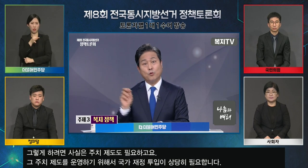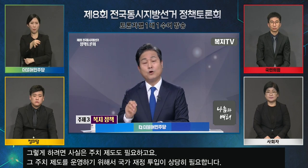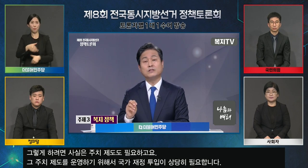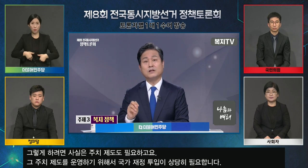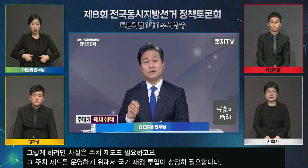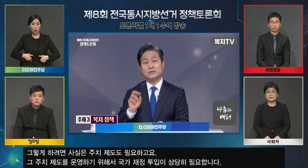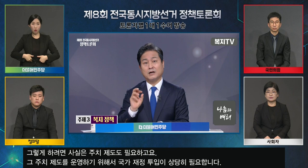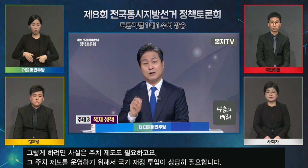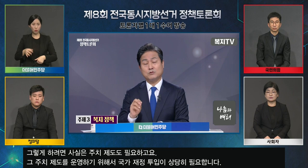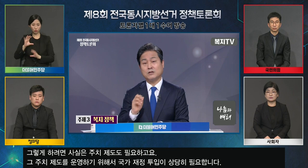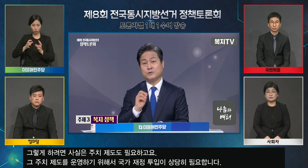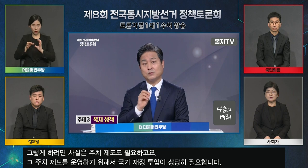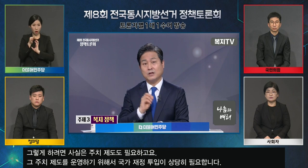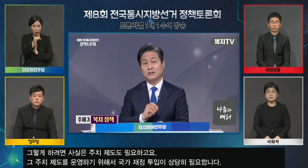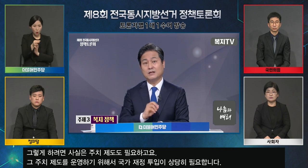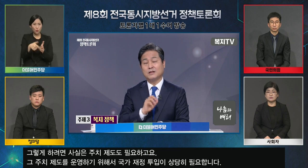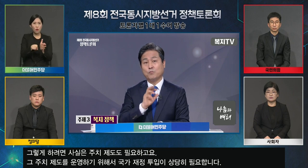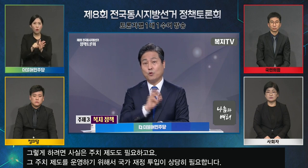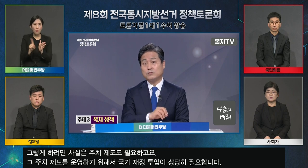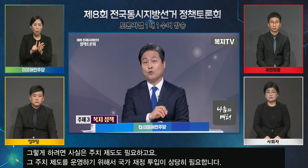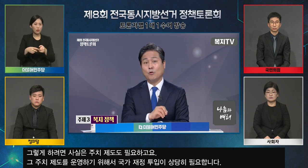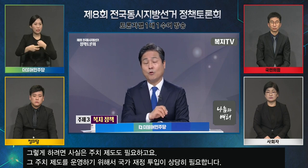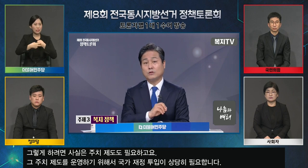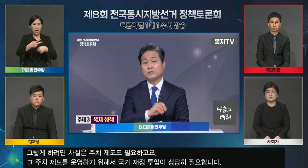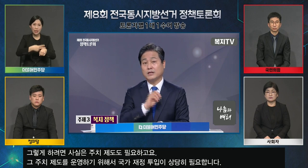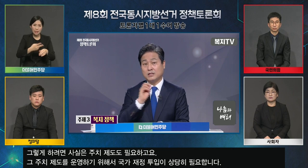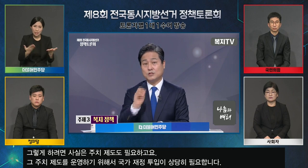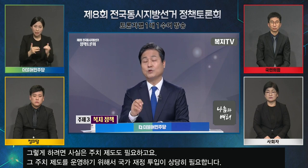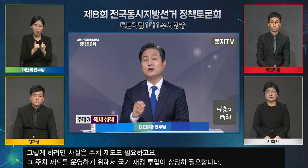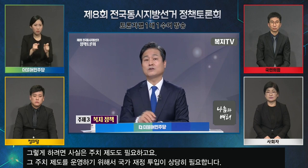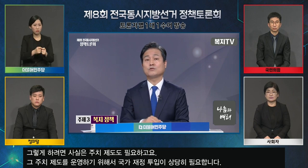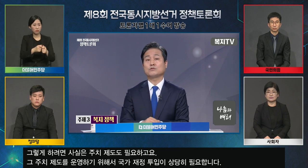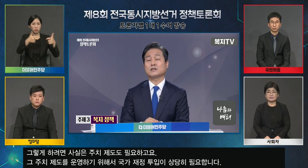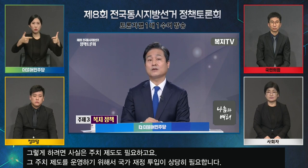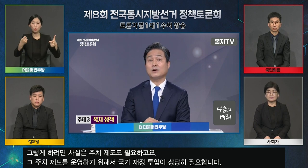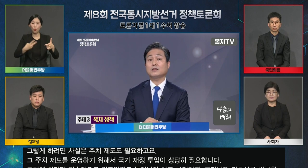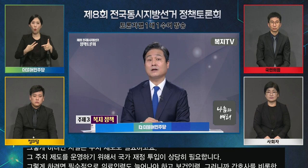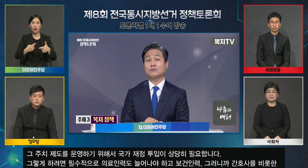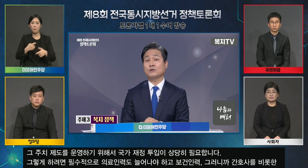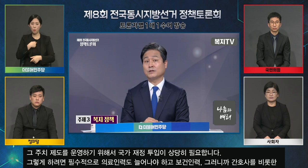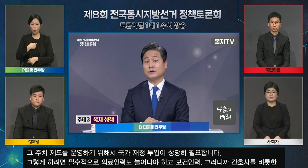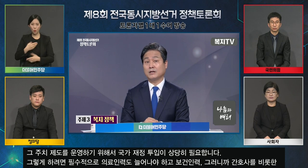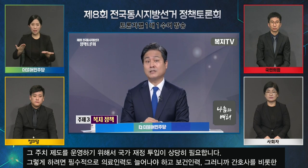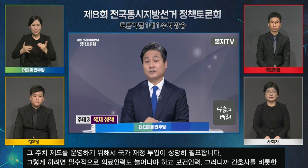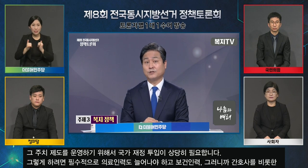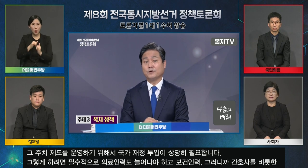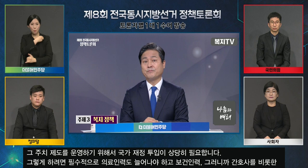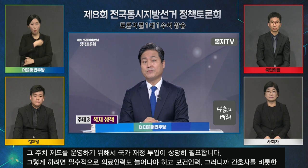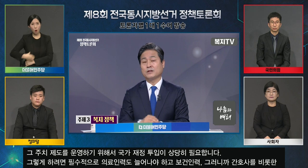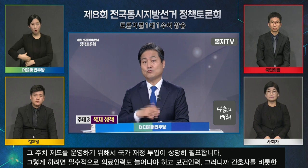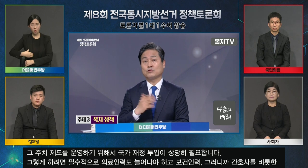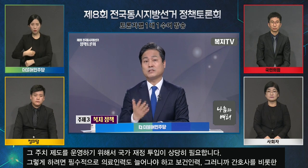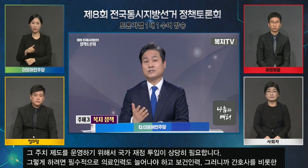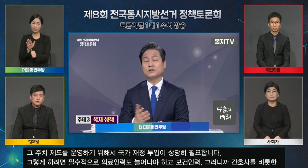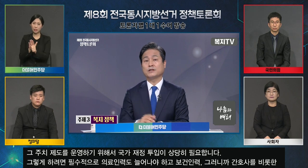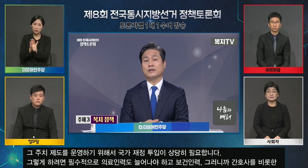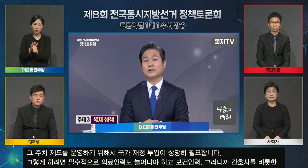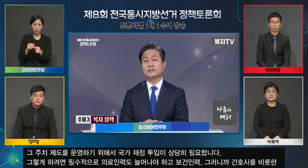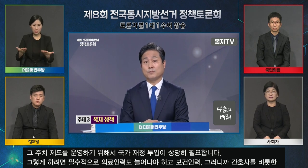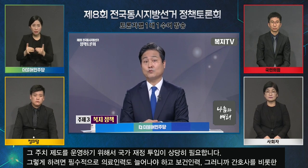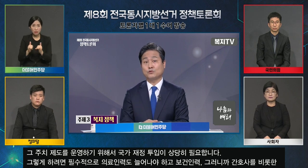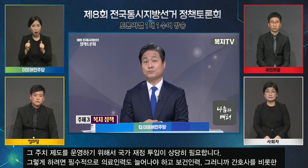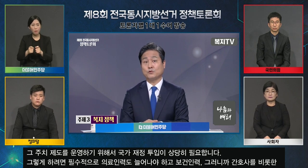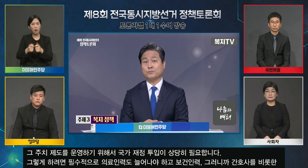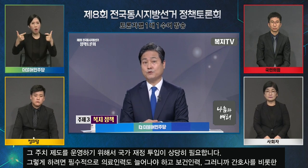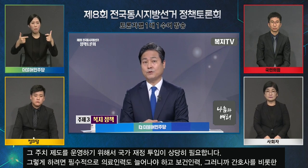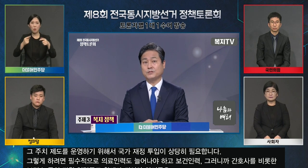되고 보건 인력, 그러니까 간호사를 비롯한 보건소 등의 지원 인력들도 상당히 확대가 되어야 하거든요. 그래서 국가 재정에